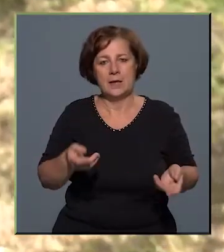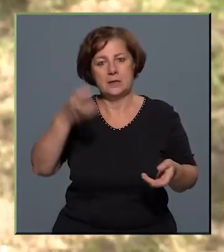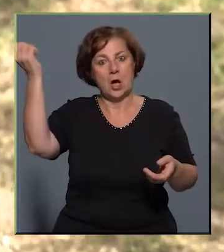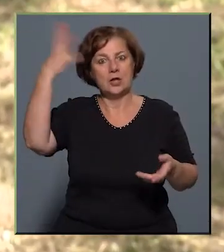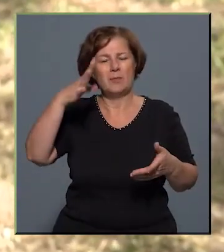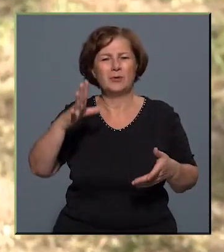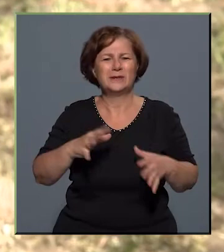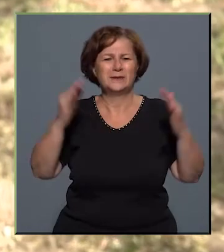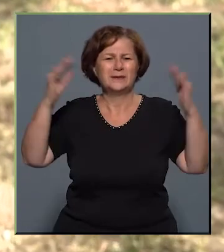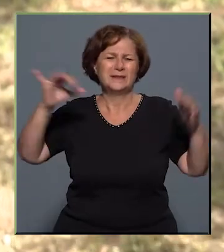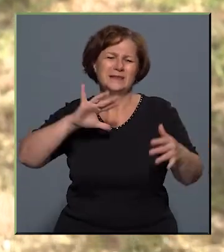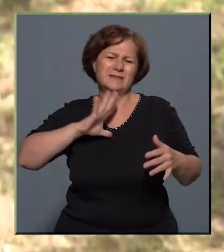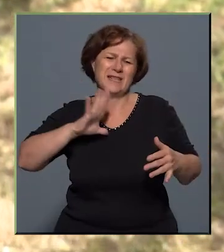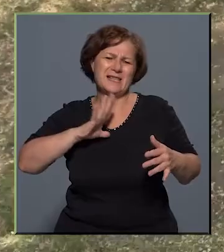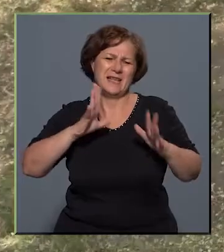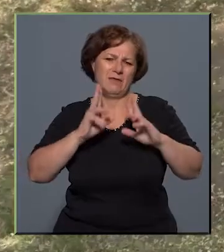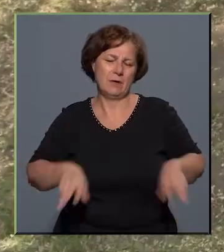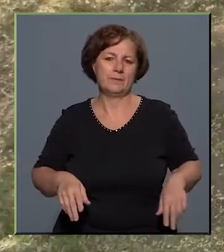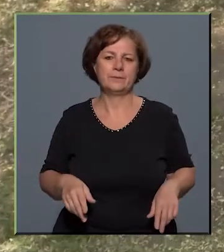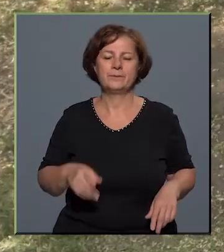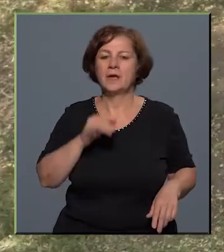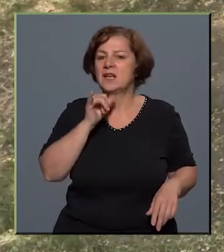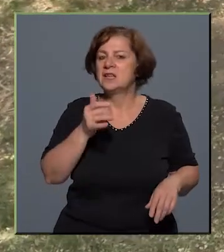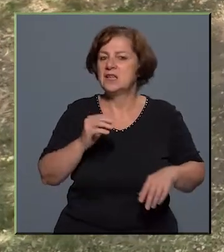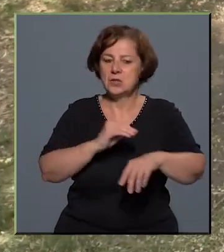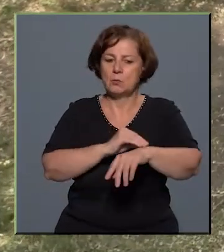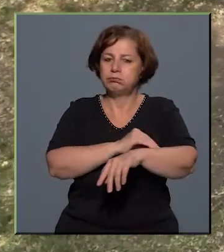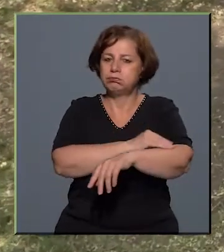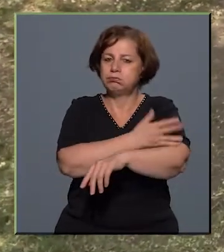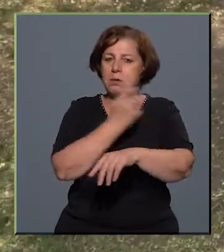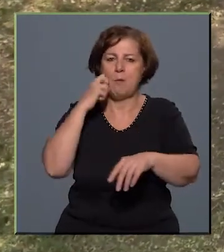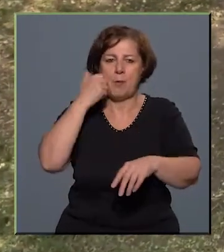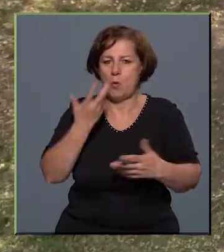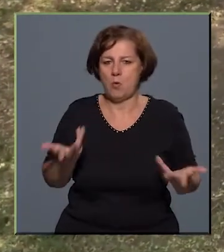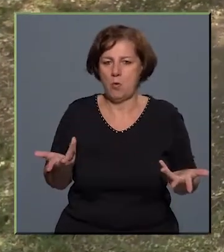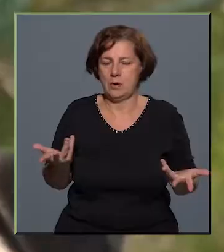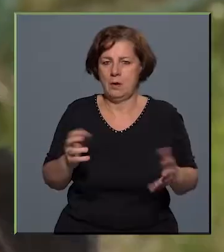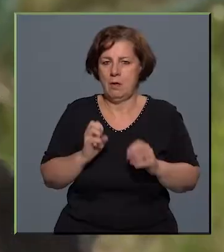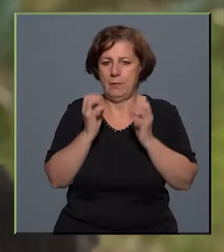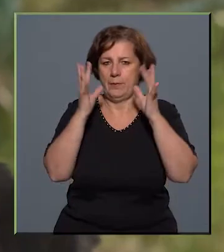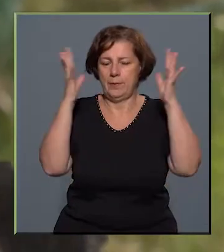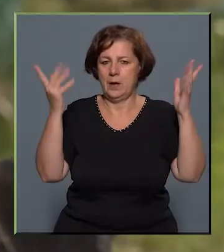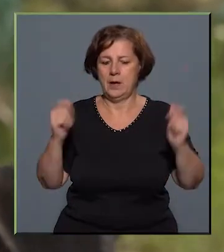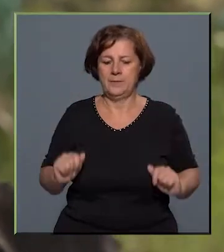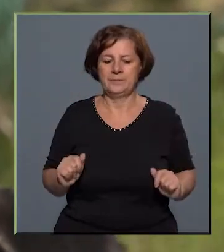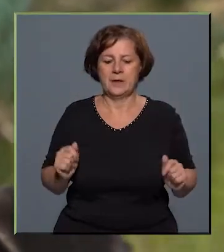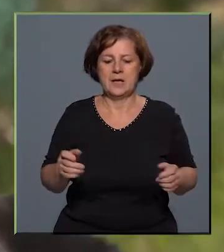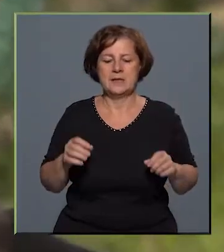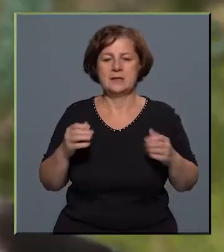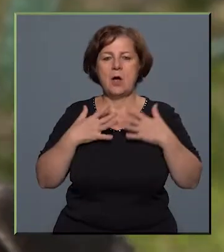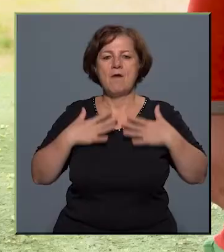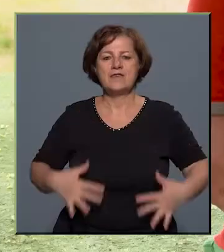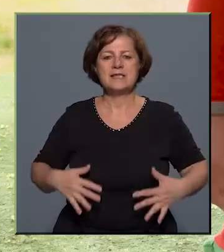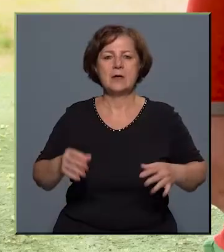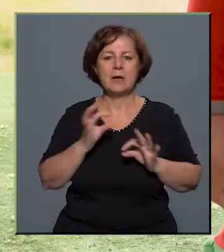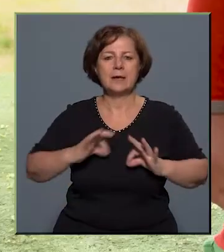lihegés, így a napon fokozott veszélynek vannak kitéve. Nekik nincsen pólusaik, mint nekünk embereknek, ezért hogy megy fölfelé a hőfogok, a